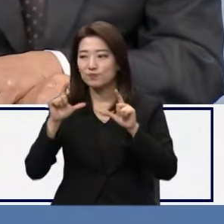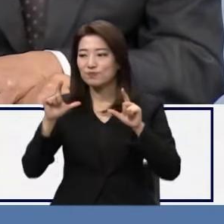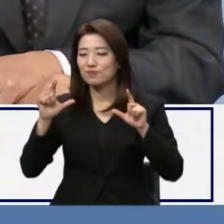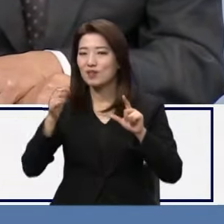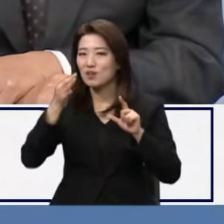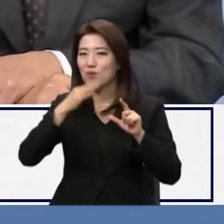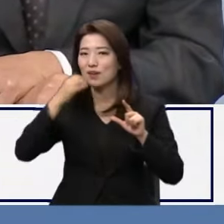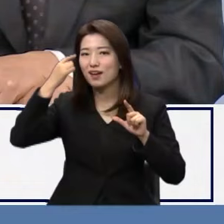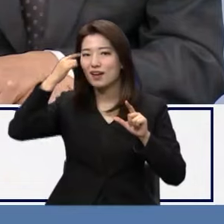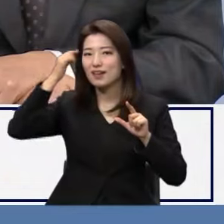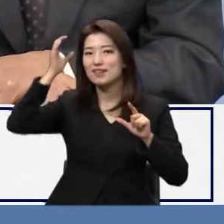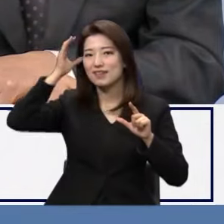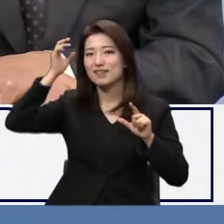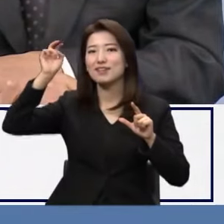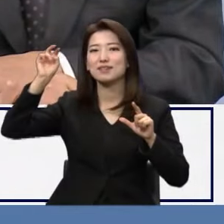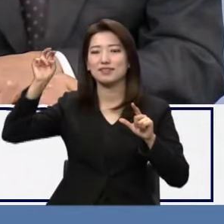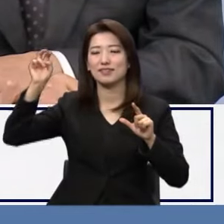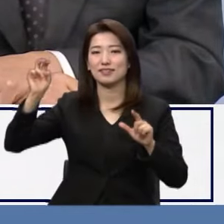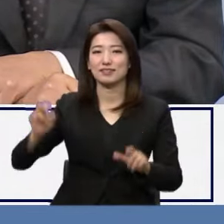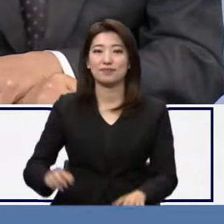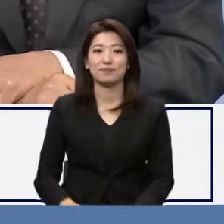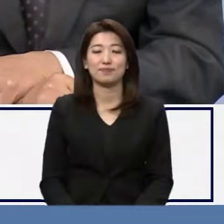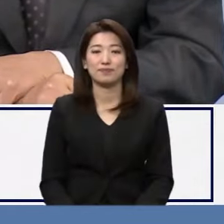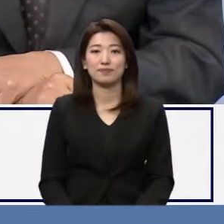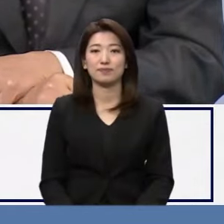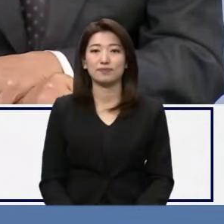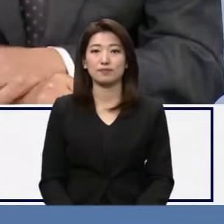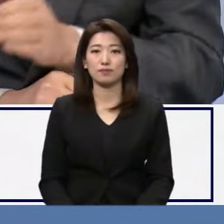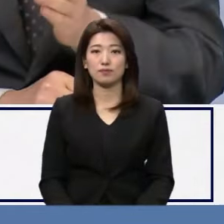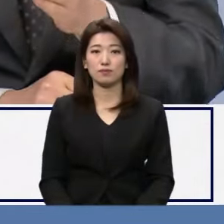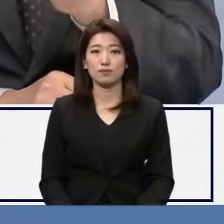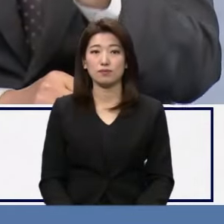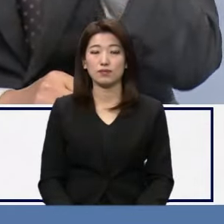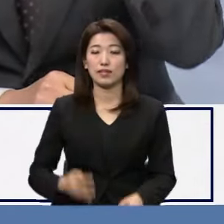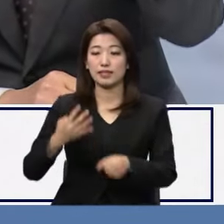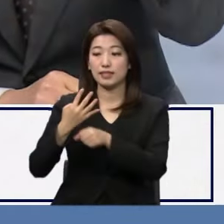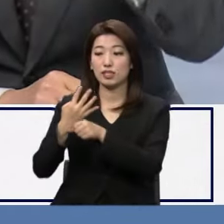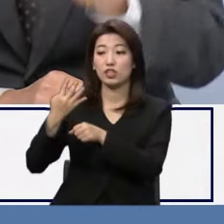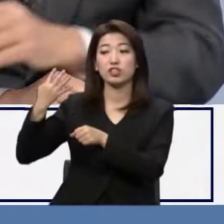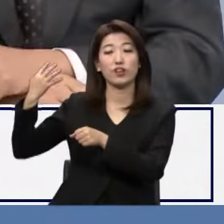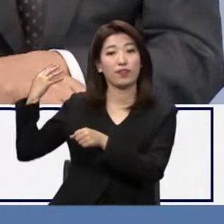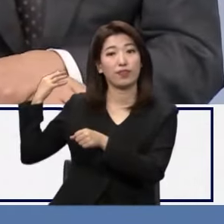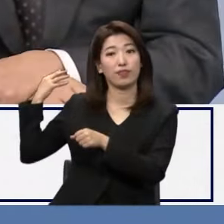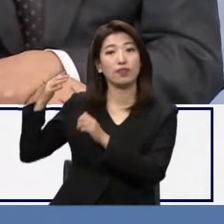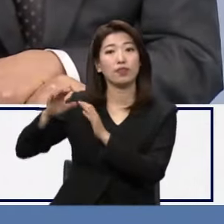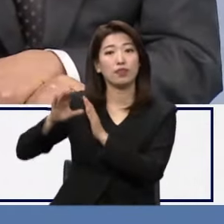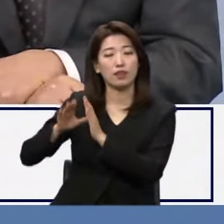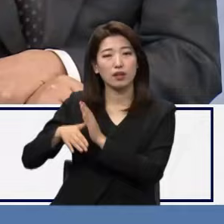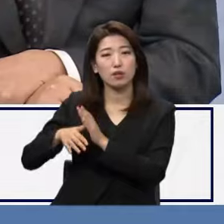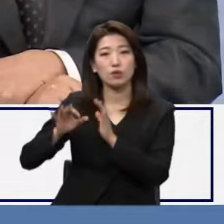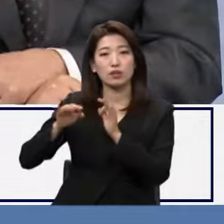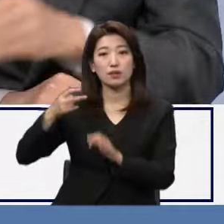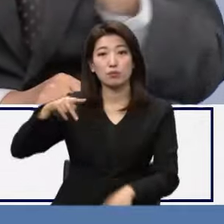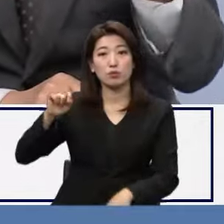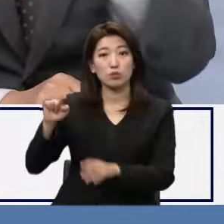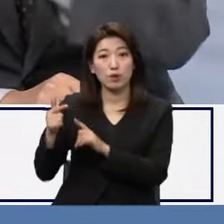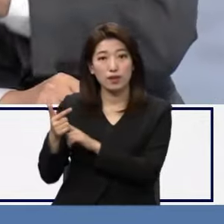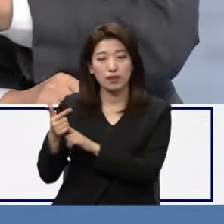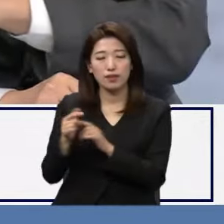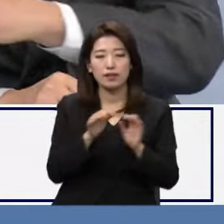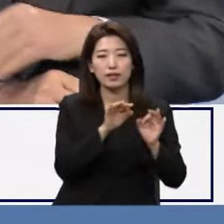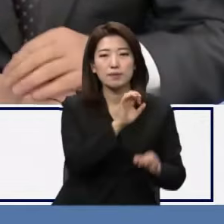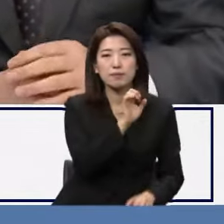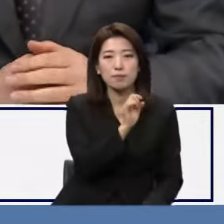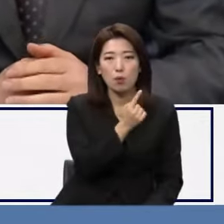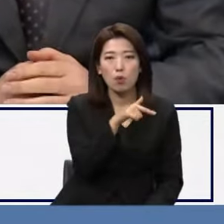전에도 지금 그때 당시에 어이 양산으로 앉아 원래 김포 있잖아요 김포 갑에서 양산으로